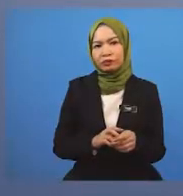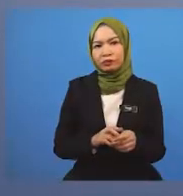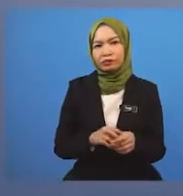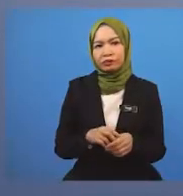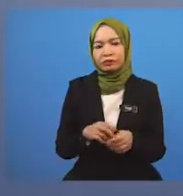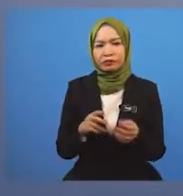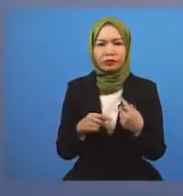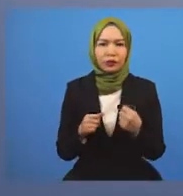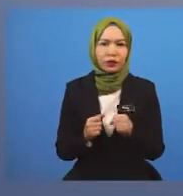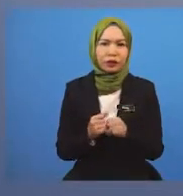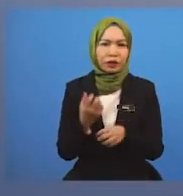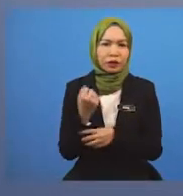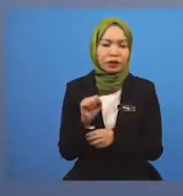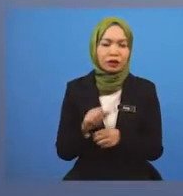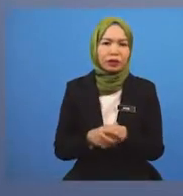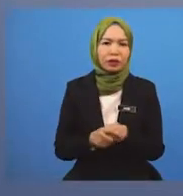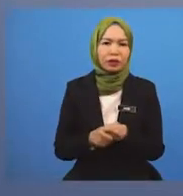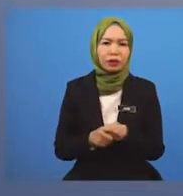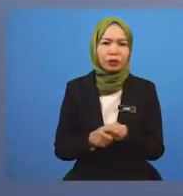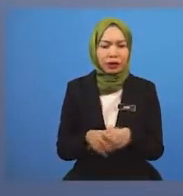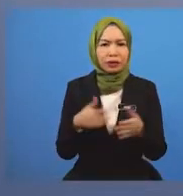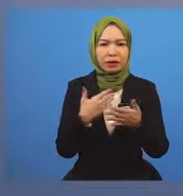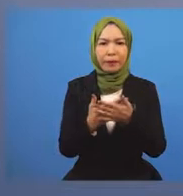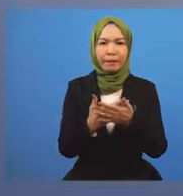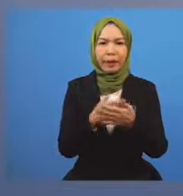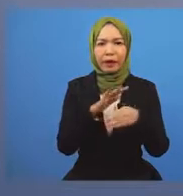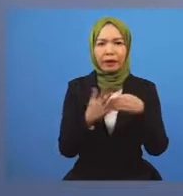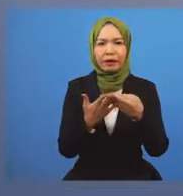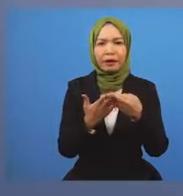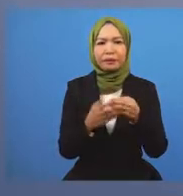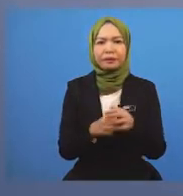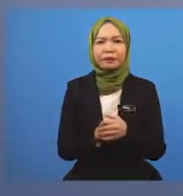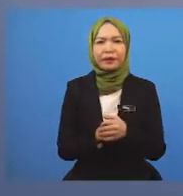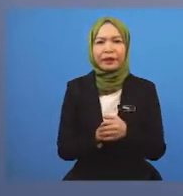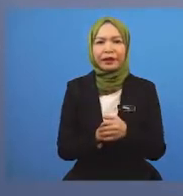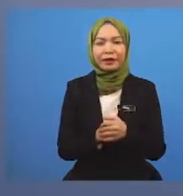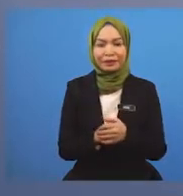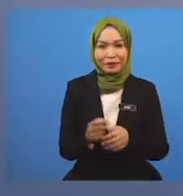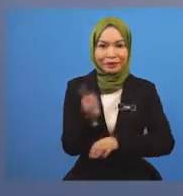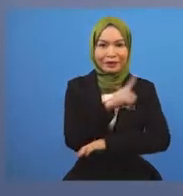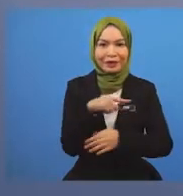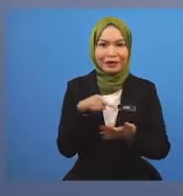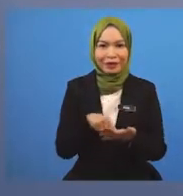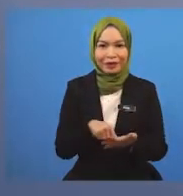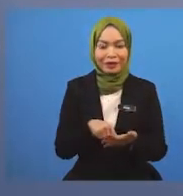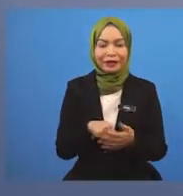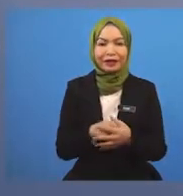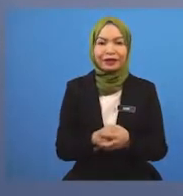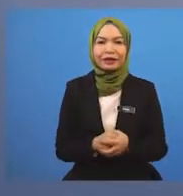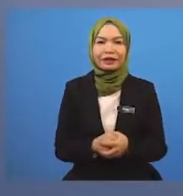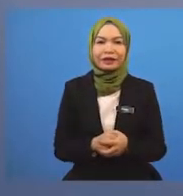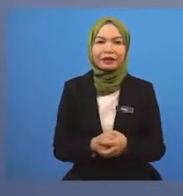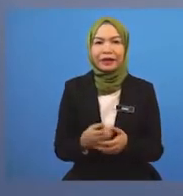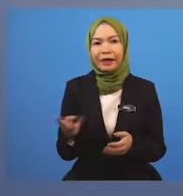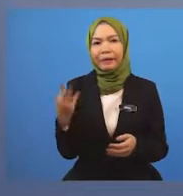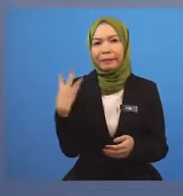murid-murid. Nampaknya kita sudah sampai ke penghujung rancangan untuk episod kali ini. Sebelum berakhir,